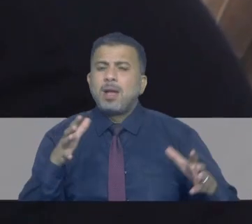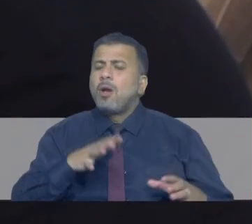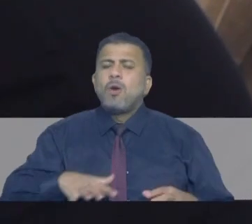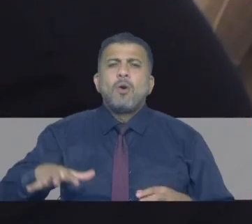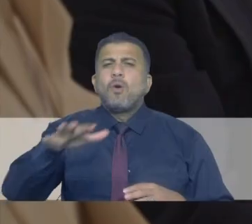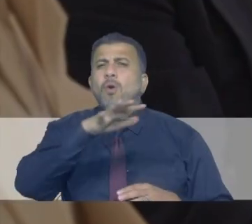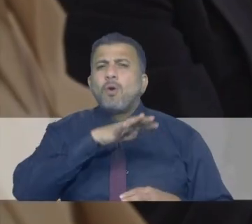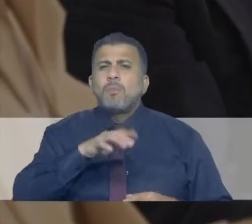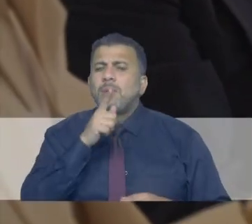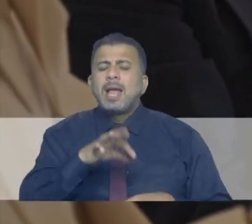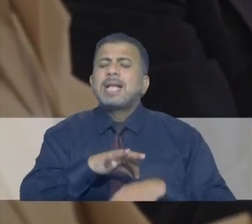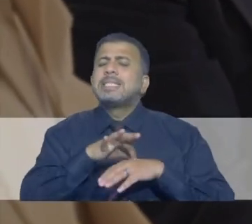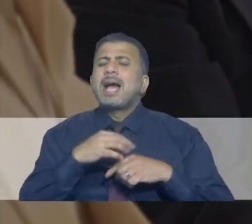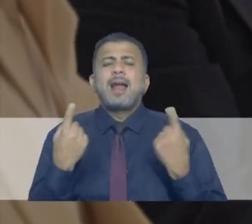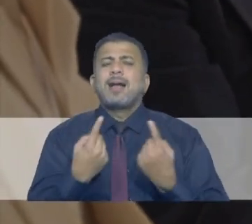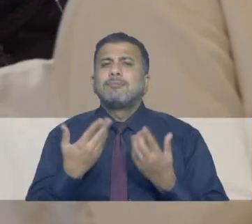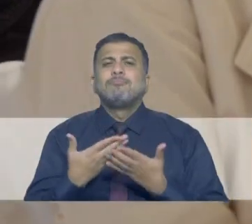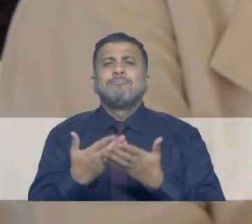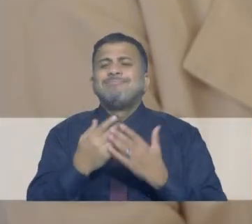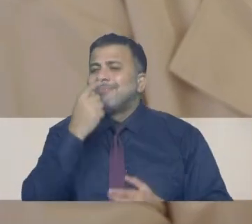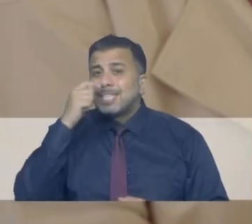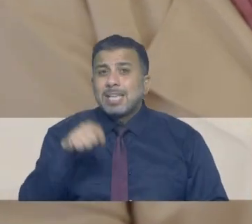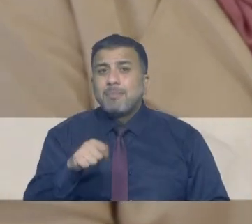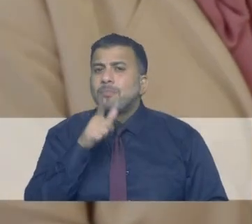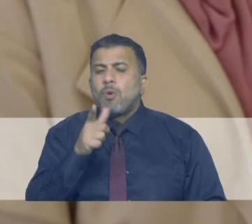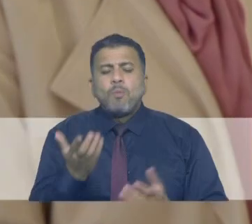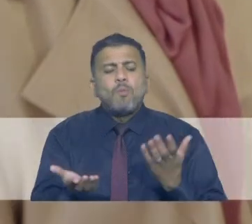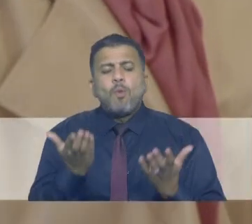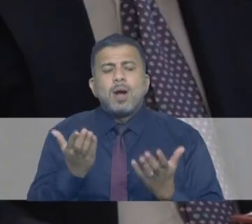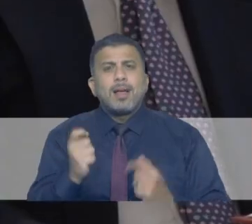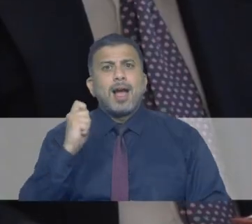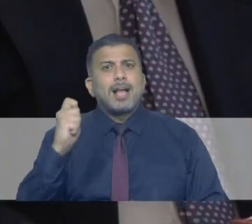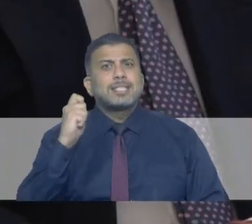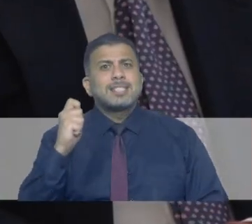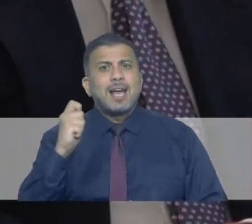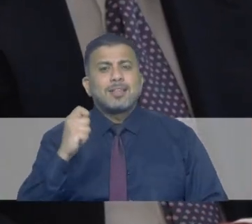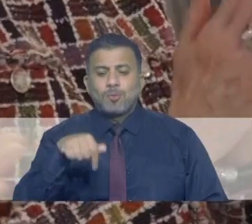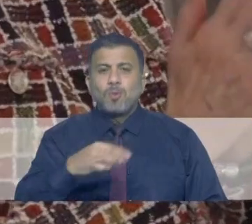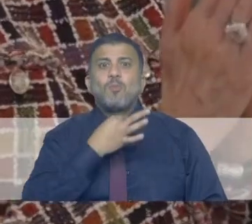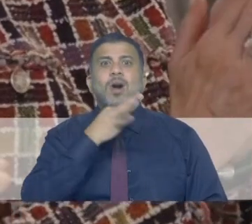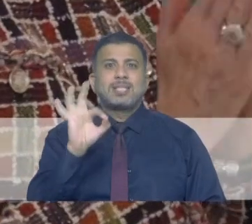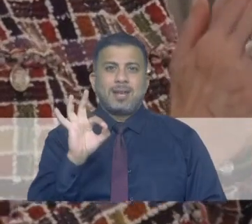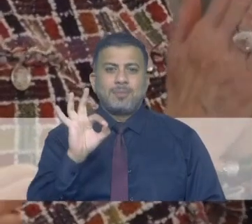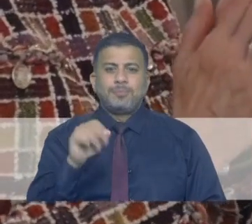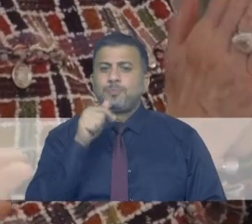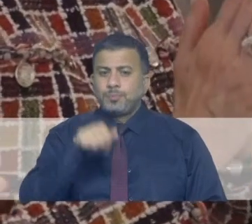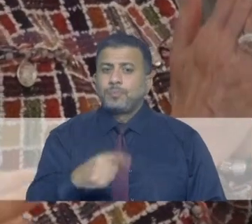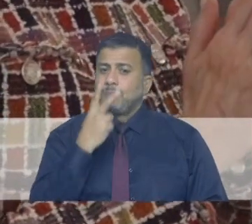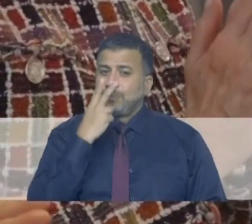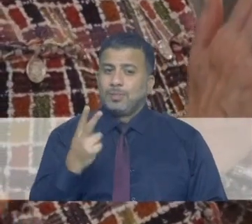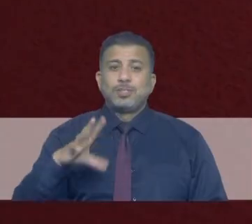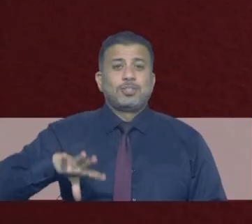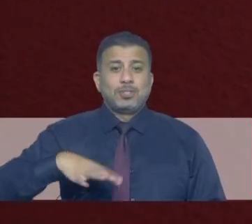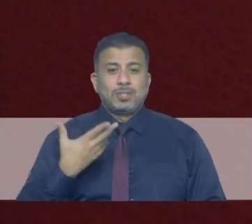بكامل عنفوان إنسانيته والتزامه بمعادلة الأصالة والمعاصرة. ومن هنا شهدت